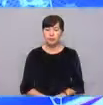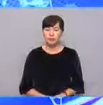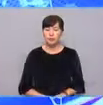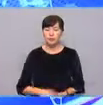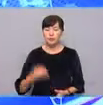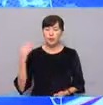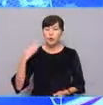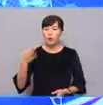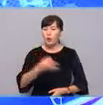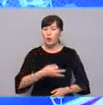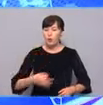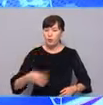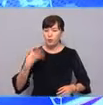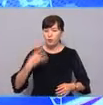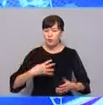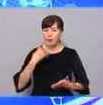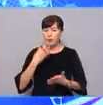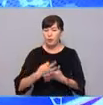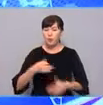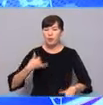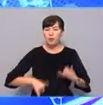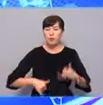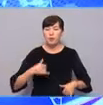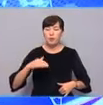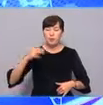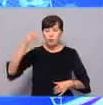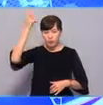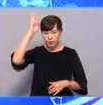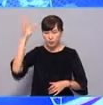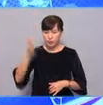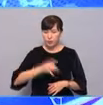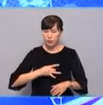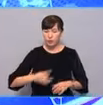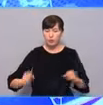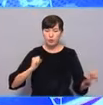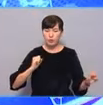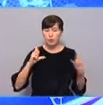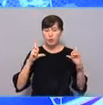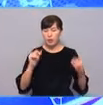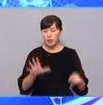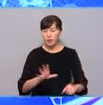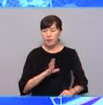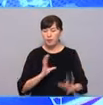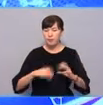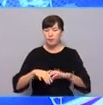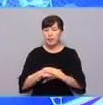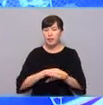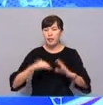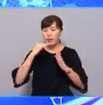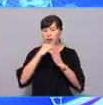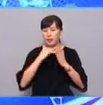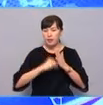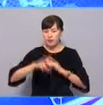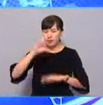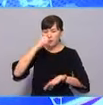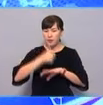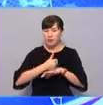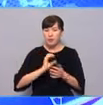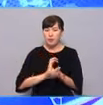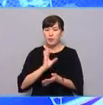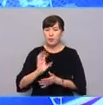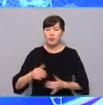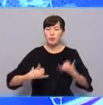Түркістан облысының 40 тәжірибелі педагогы Түркия республикасына іс сапармен барды. Халықаралық бағдарлама елбасының жолдаудағы